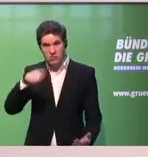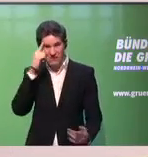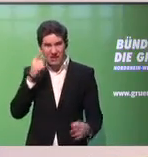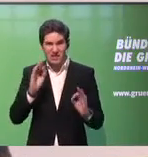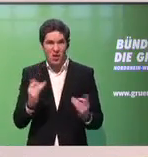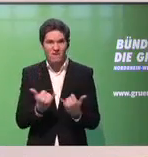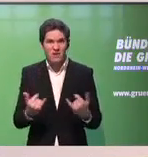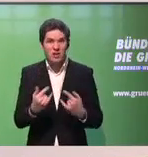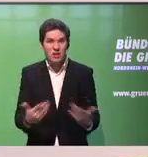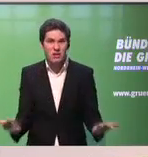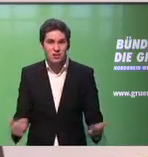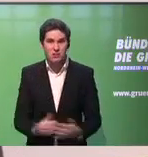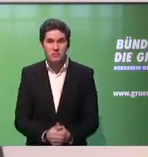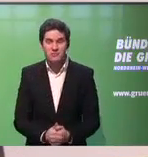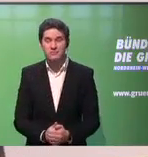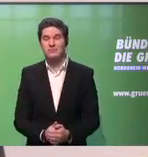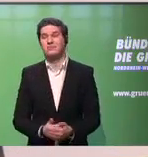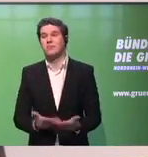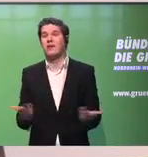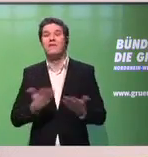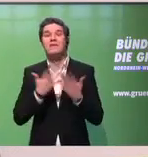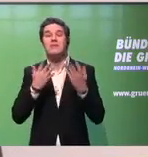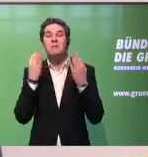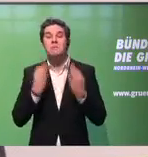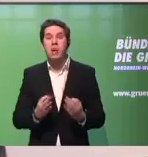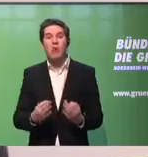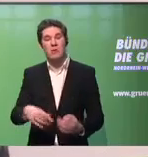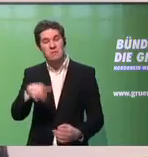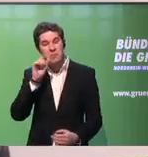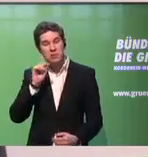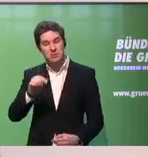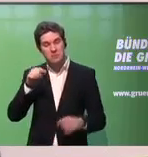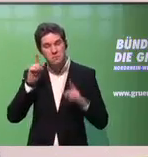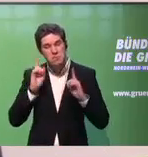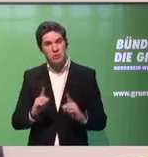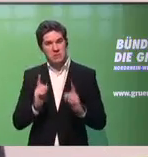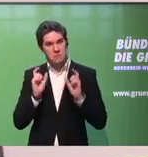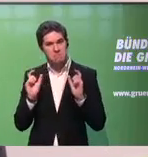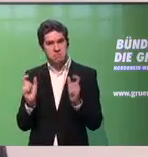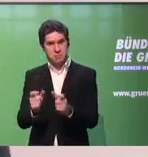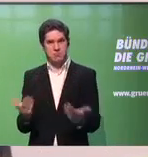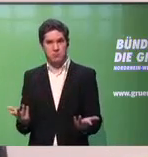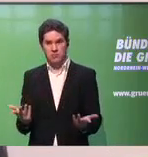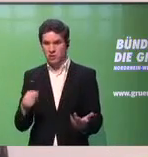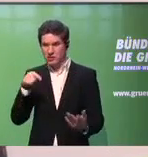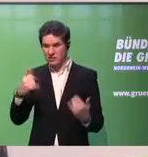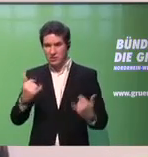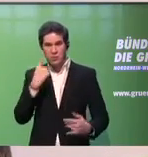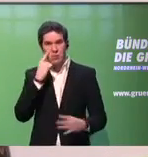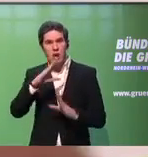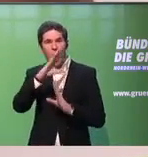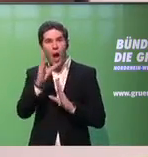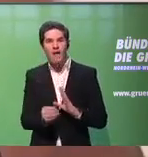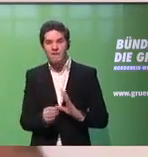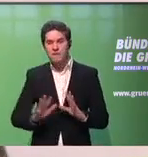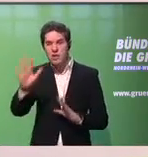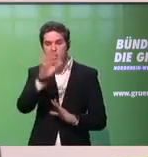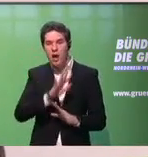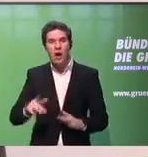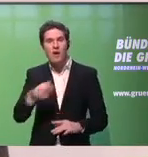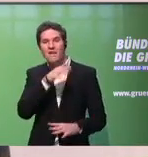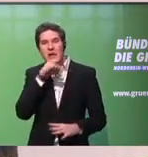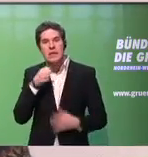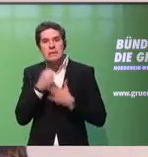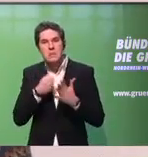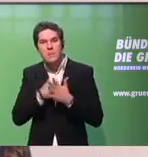gute Entwicklungspolitik muss dagegen arbeiten, dass so viele Menschen, gerade auch in Afrika, sich durchschlagen bis an